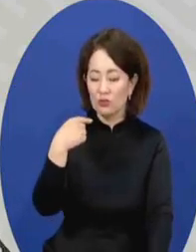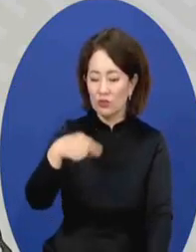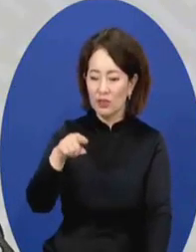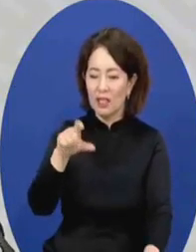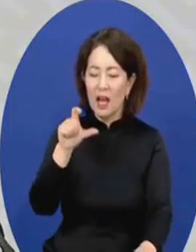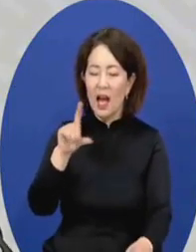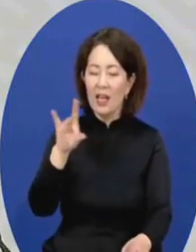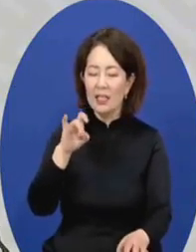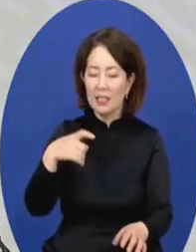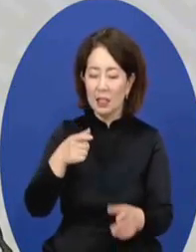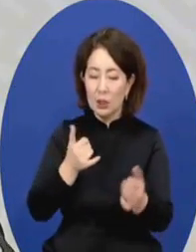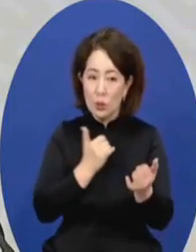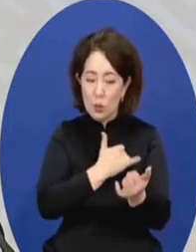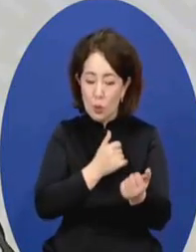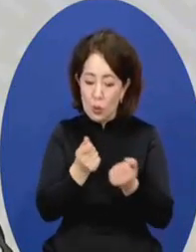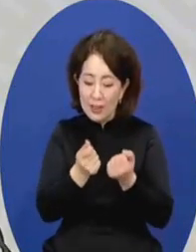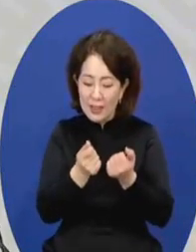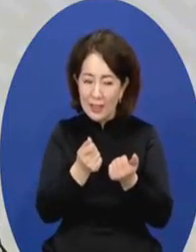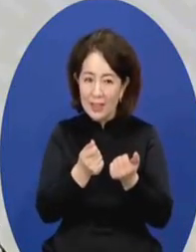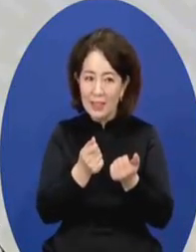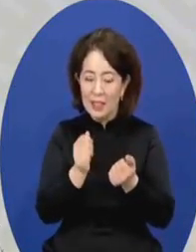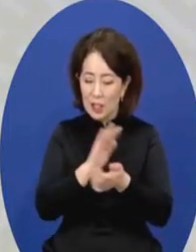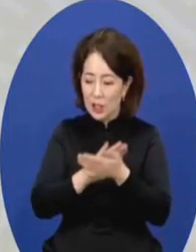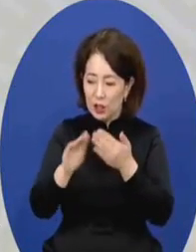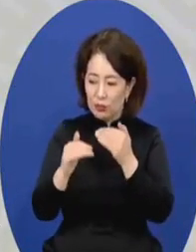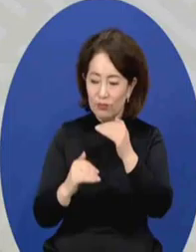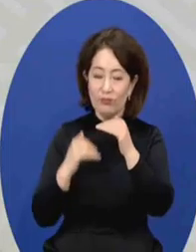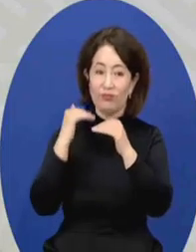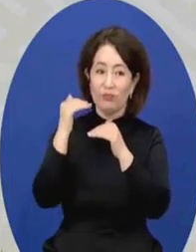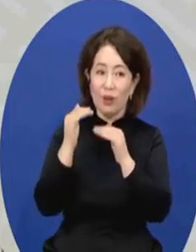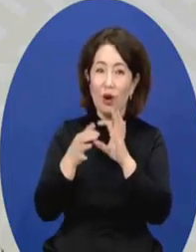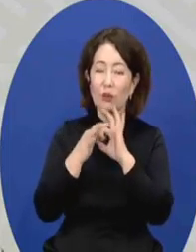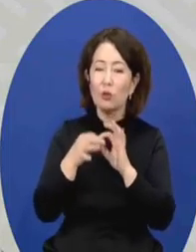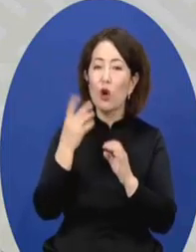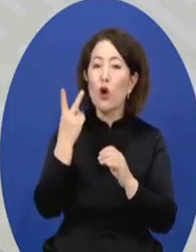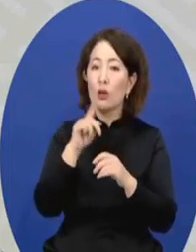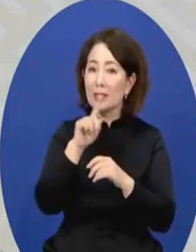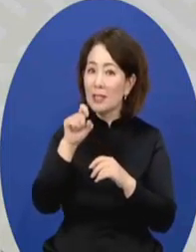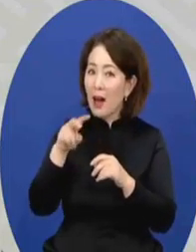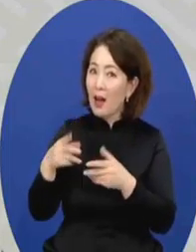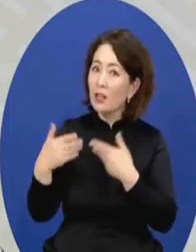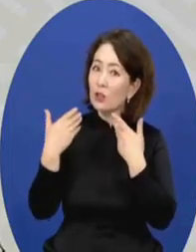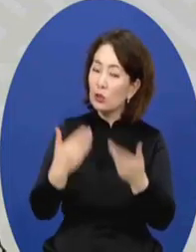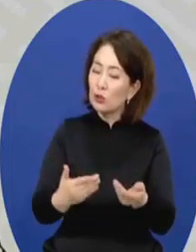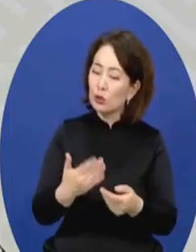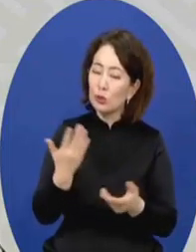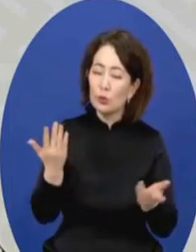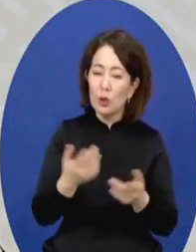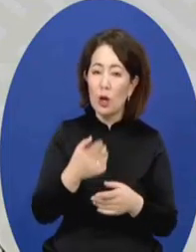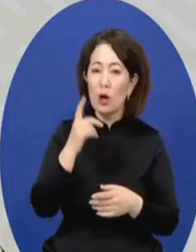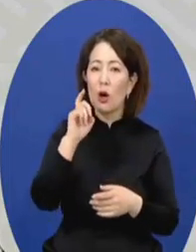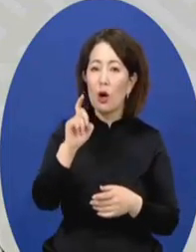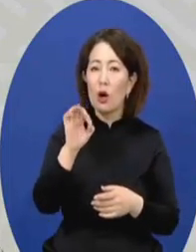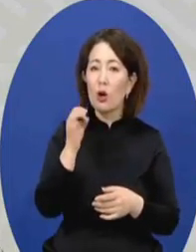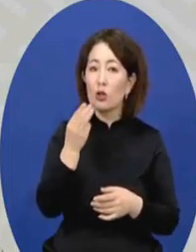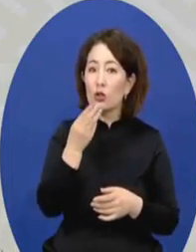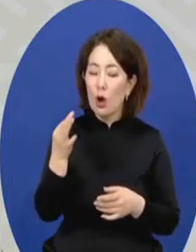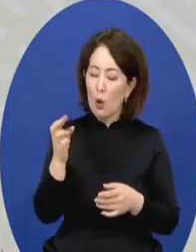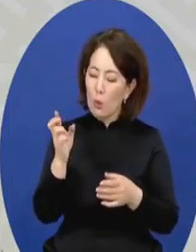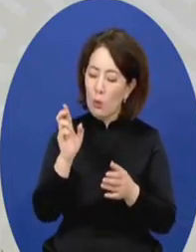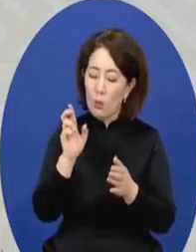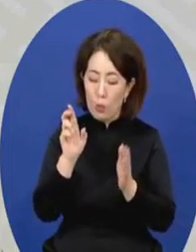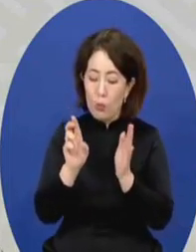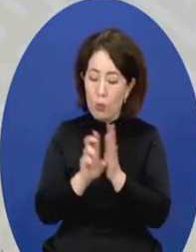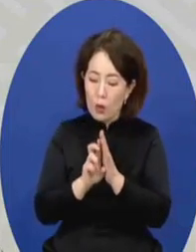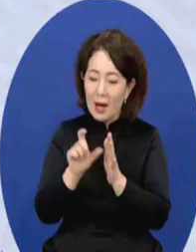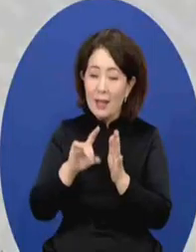удирдлагыг бас шинэ одоо төвшөнд гаргахтай холбоотойгоор хоёр одоо чухал одоо заалтуудыг оруулж өгч байгаа. Нэгдүгээр хоршоо болдшгүй эрсдлийн одоо